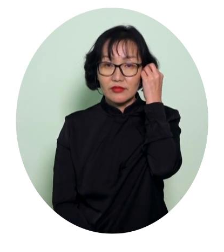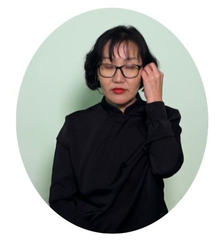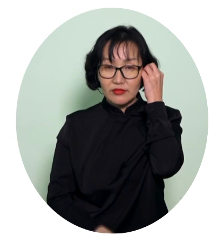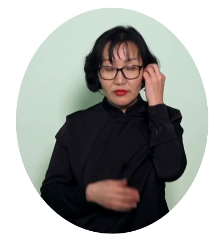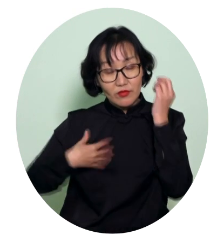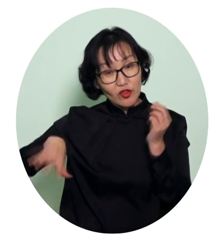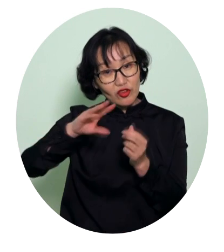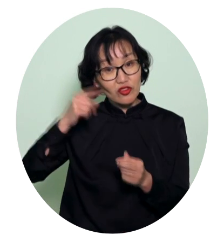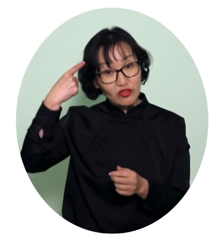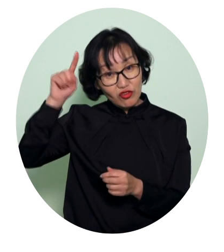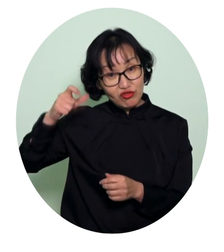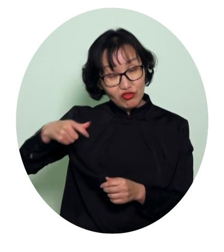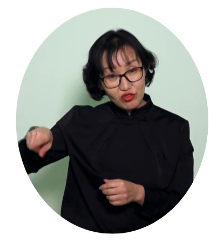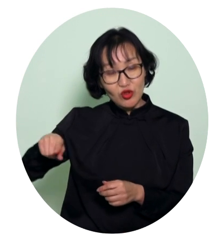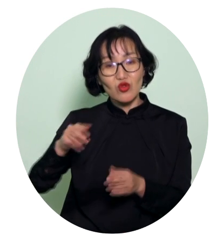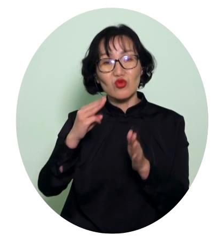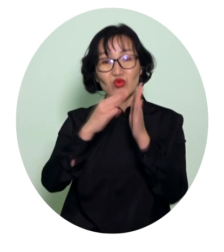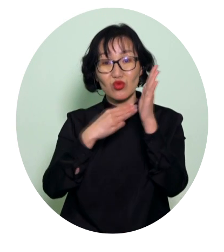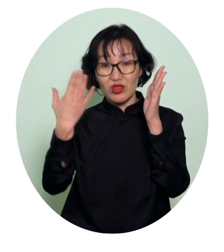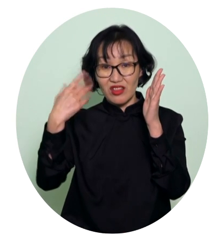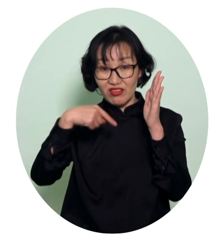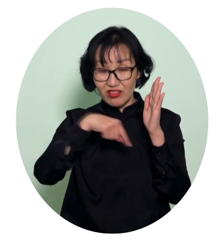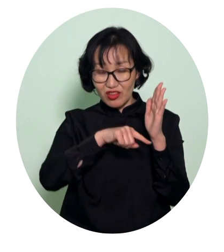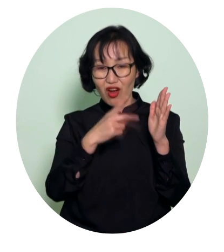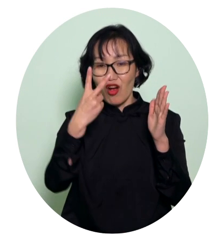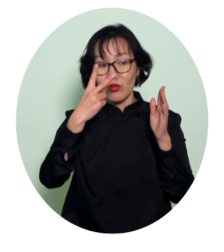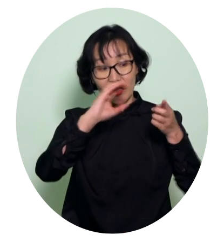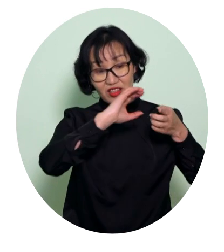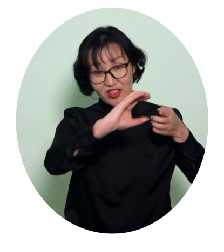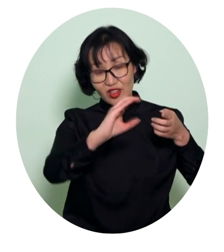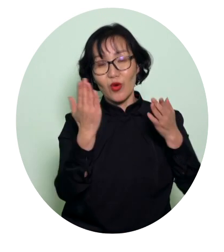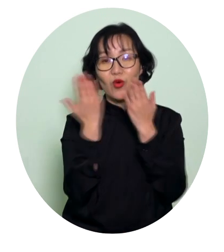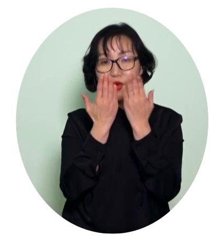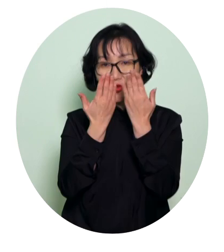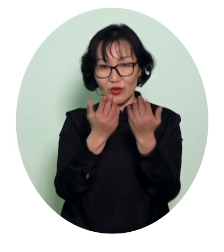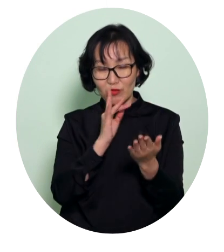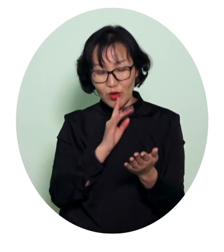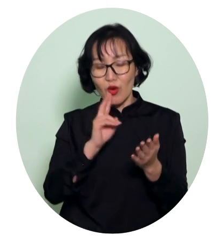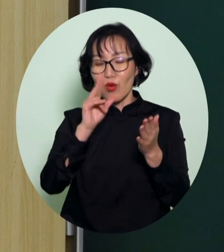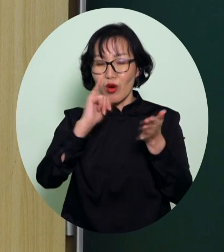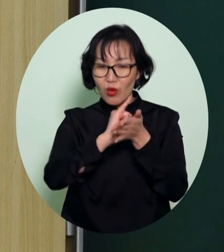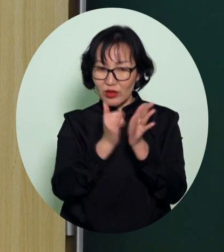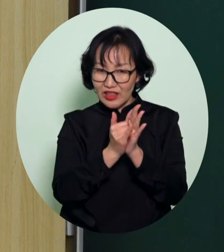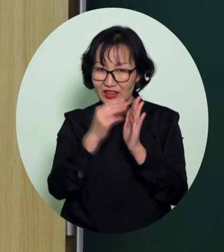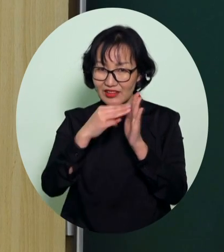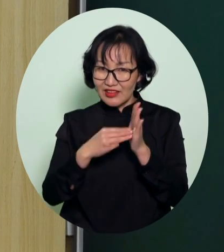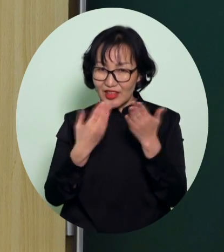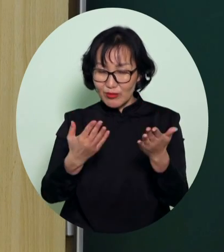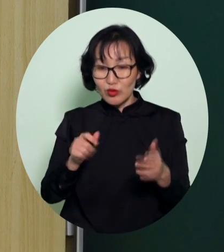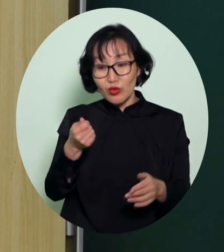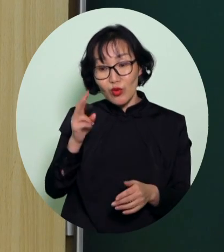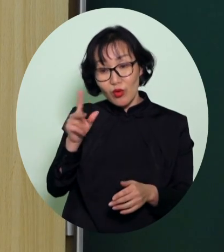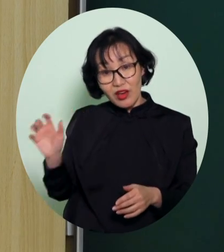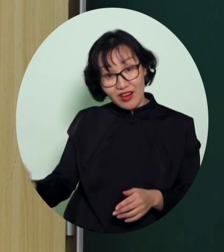За бид нар зохиолж байгаа шүлгийнхаа 2 дугаар хэсгийг уншиж үгийнхаа утгыг тайлбарлаж